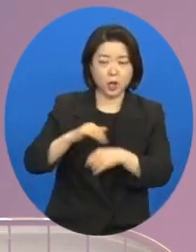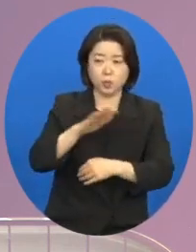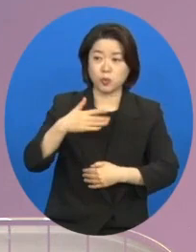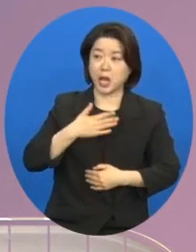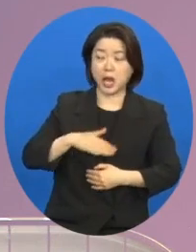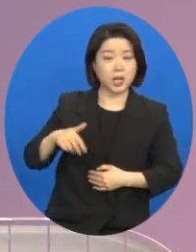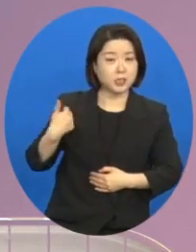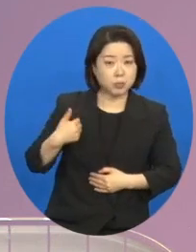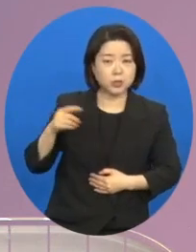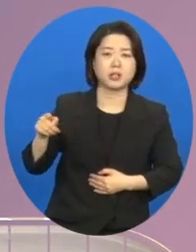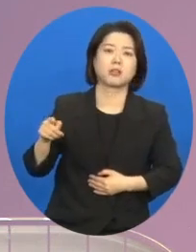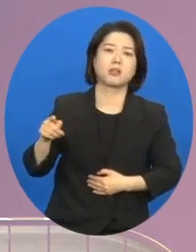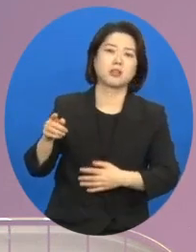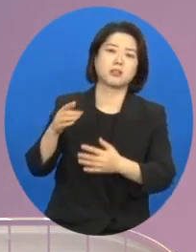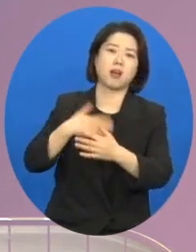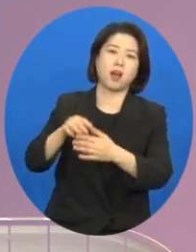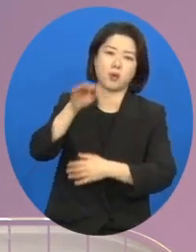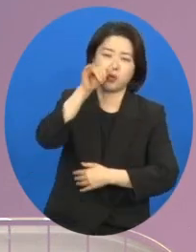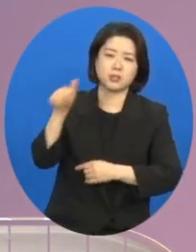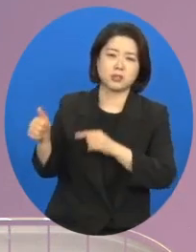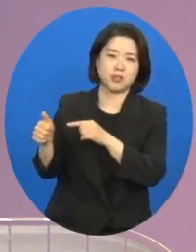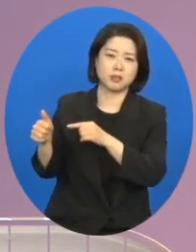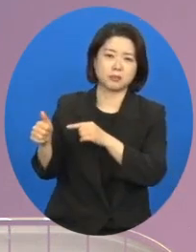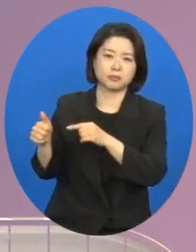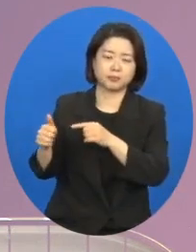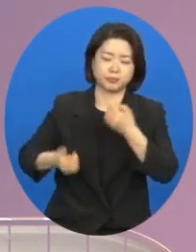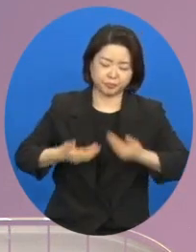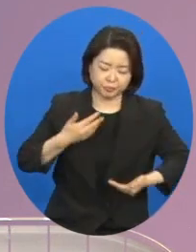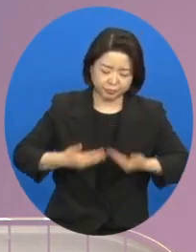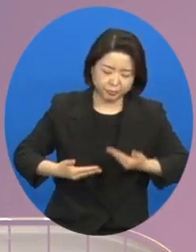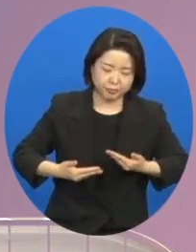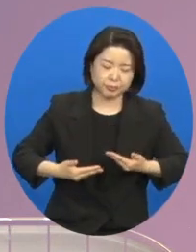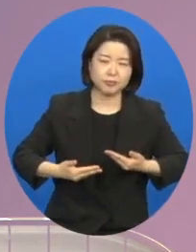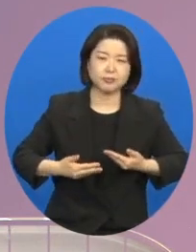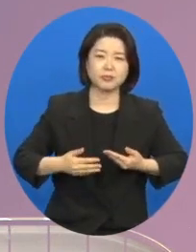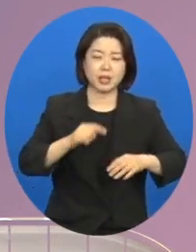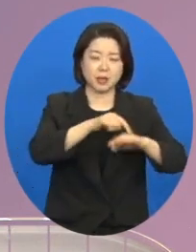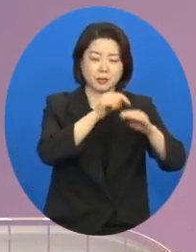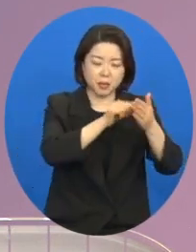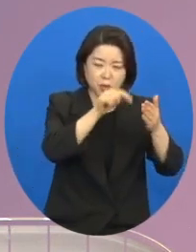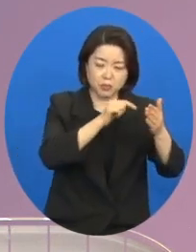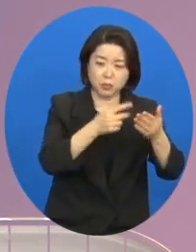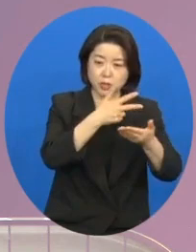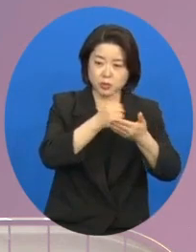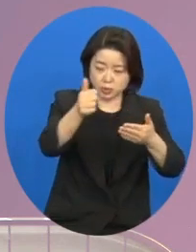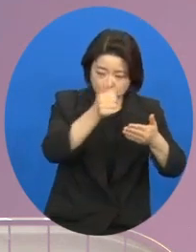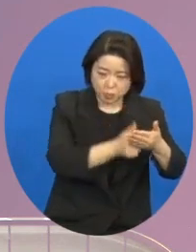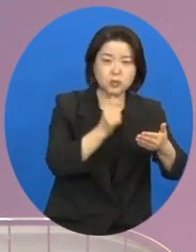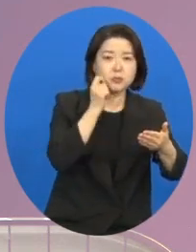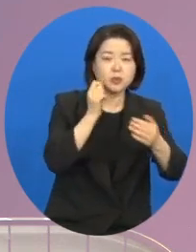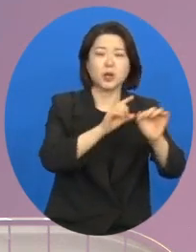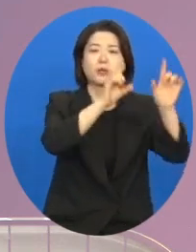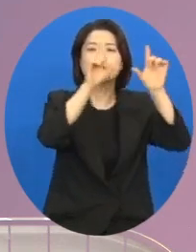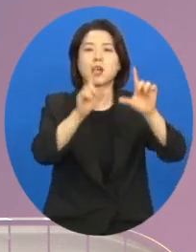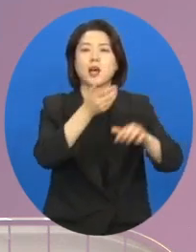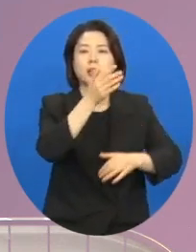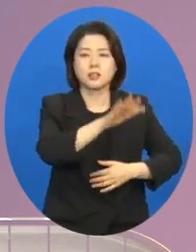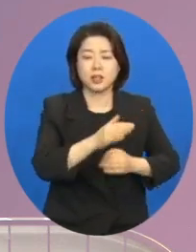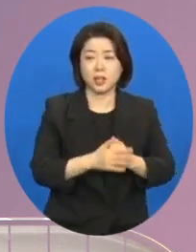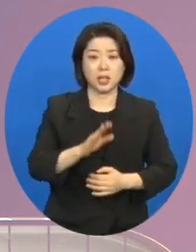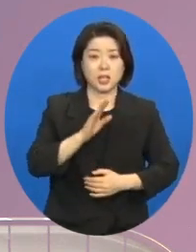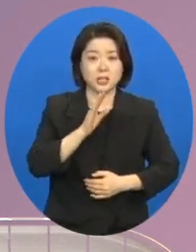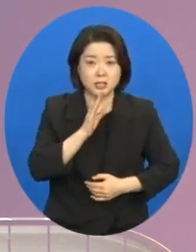알지 못하는 것을 알고 있다. 우리는 그렇게 바쁜 가운데 우리 마음에 주님을 모시지 못하고 이렇게 살아가는데,